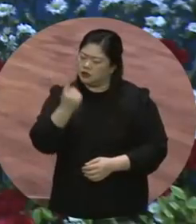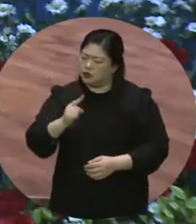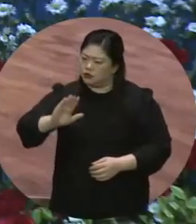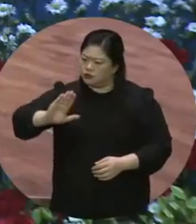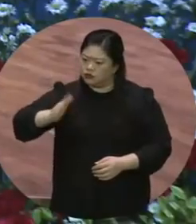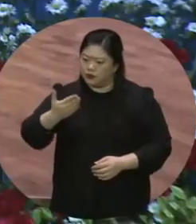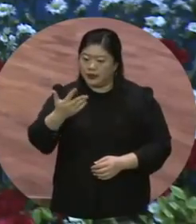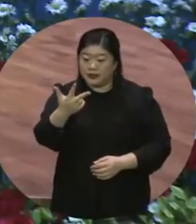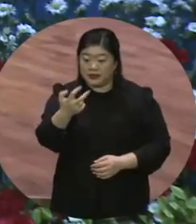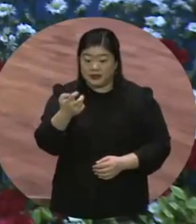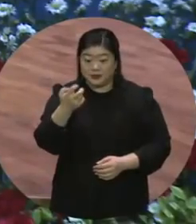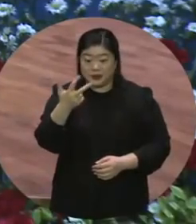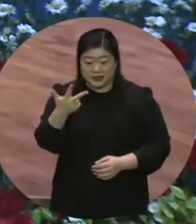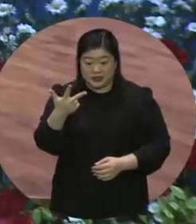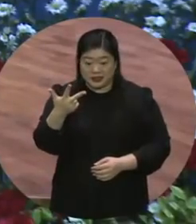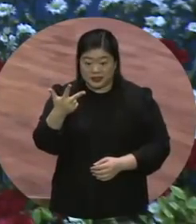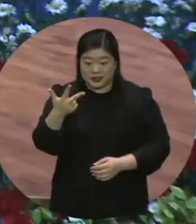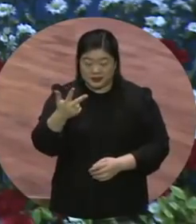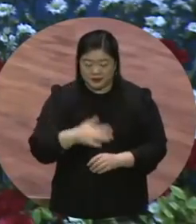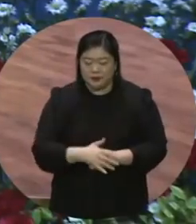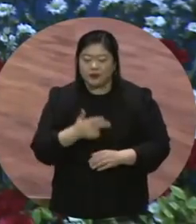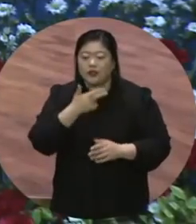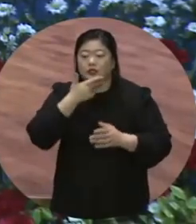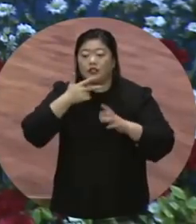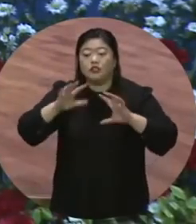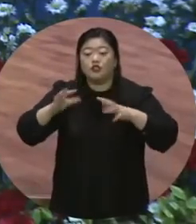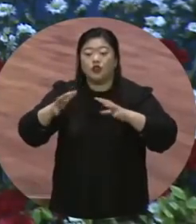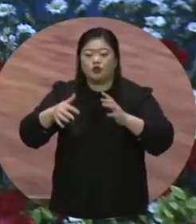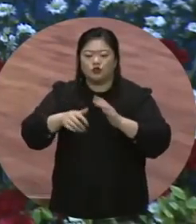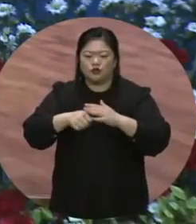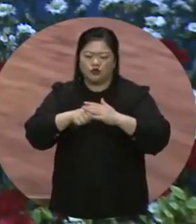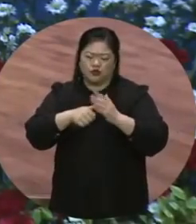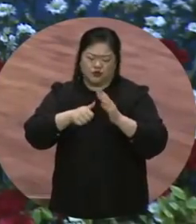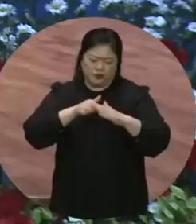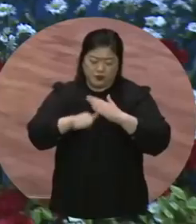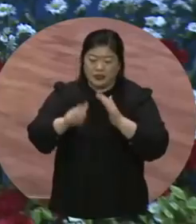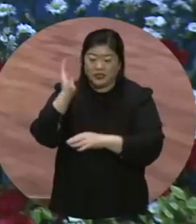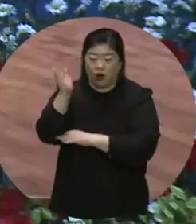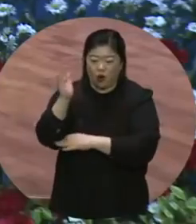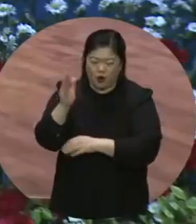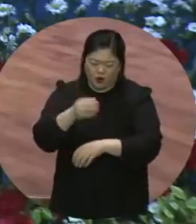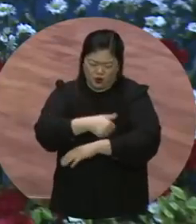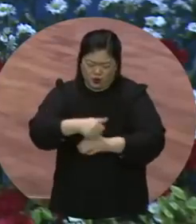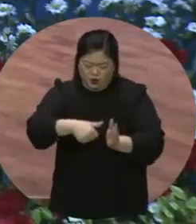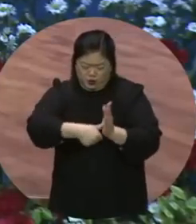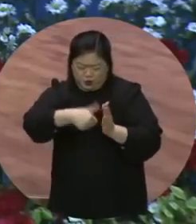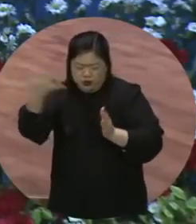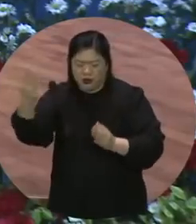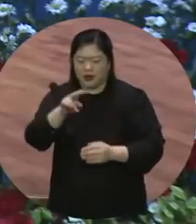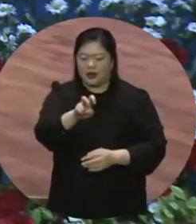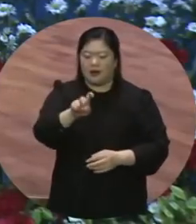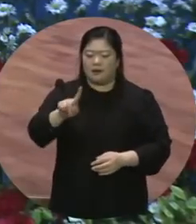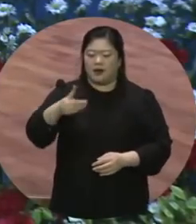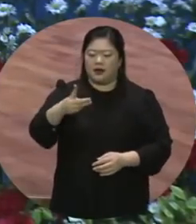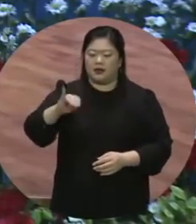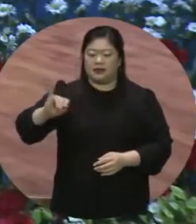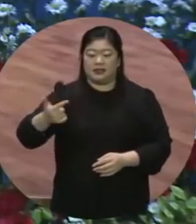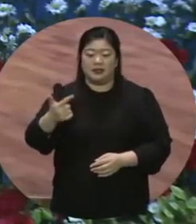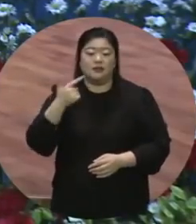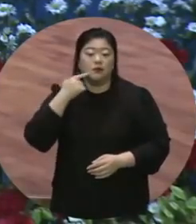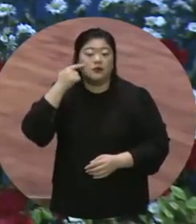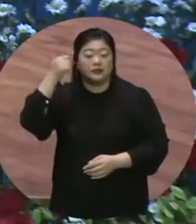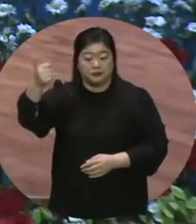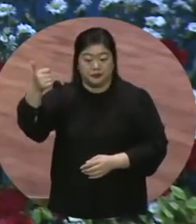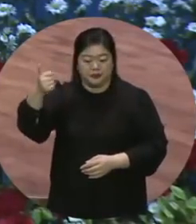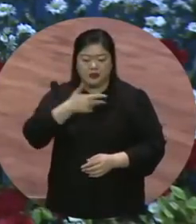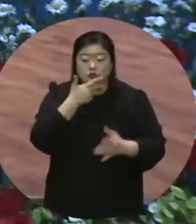1977년, 영국 최고의 설교가, 마틴 로이드 존스, 이분 설교 들으려고, 심지어